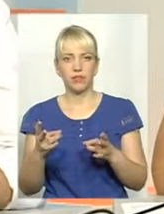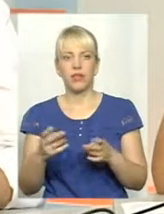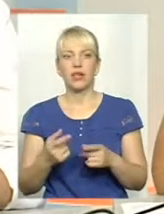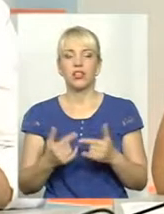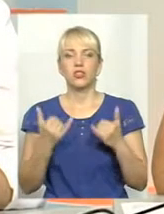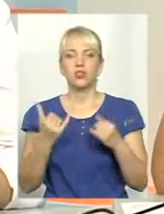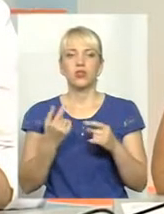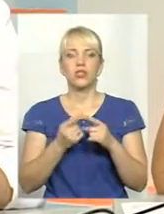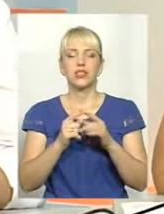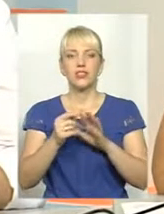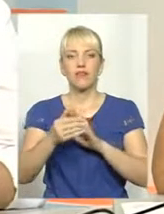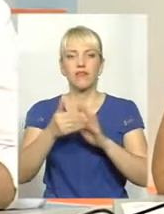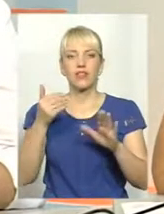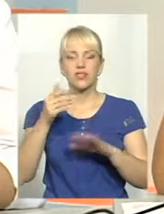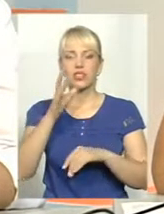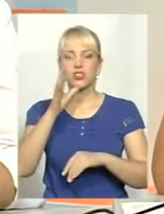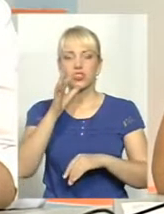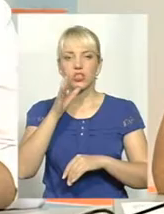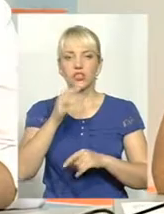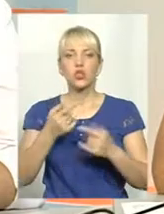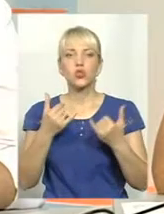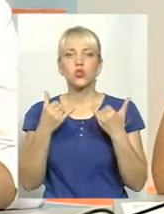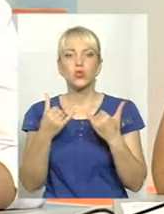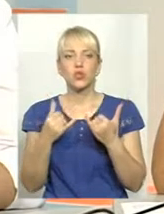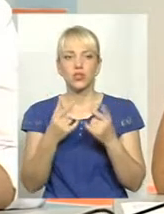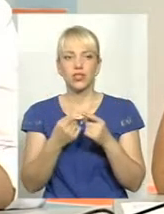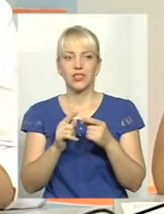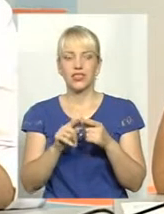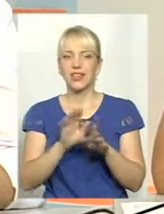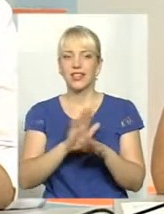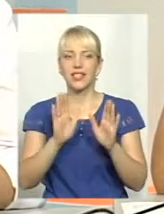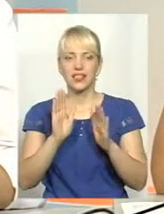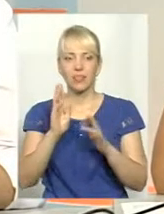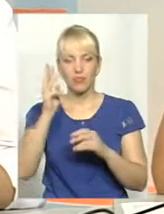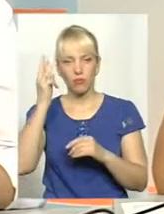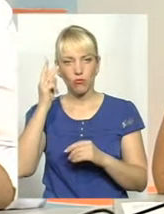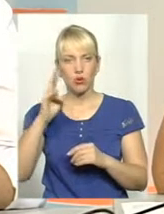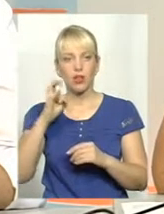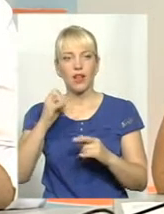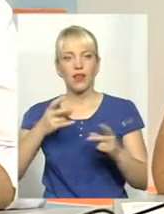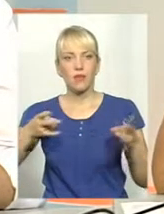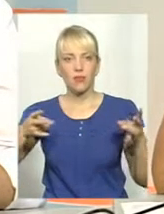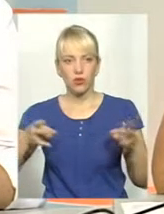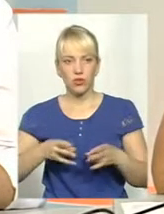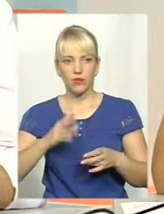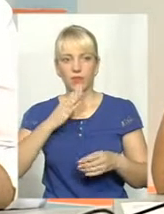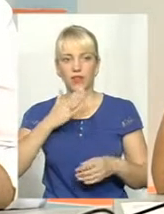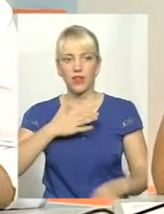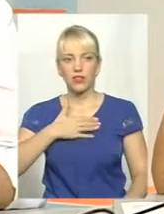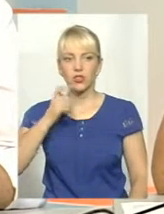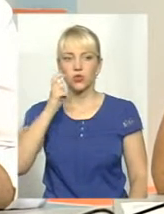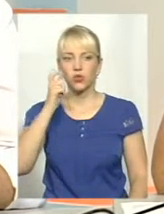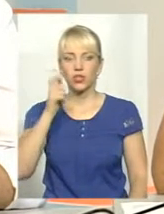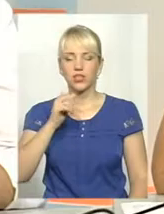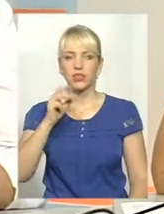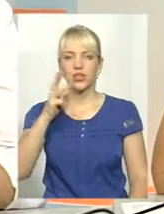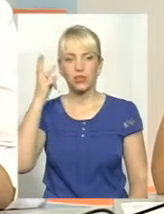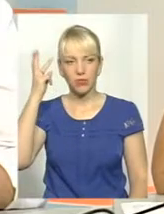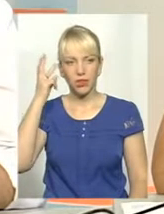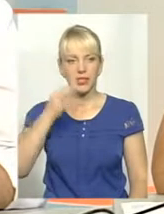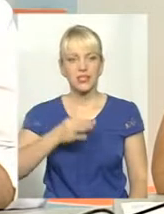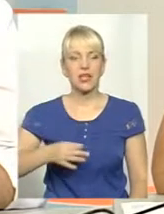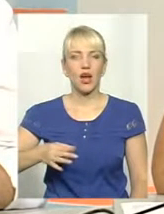не мають всі, але я думаю, що активні громадяни вже зробили це, хто не встиг, ще зробить. Але